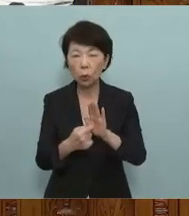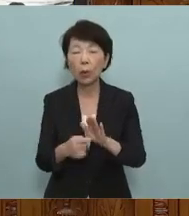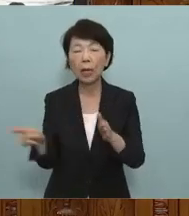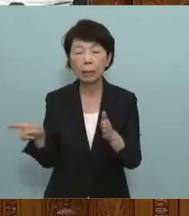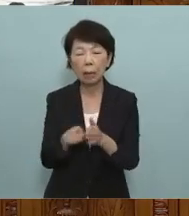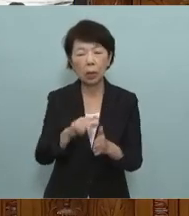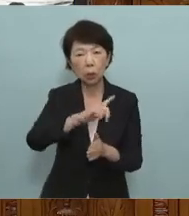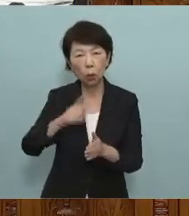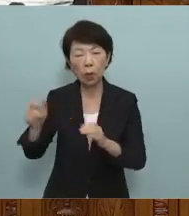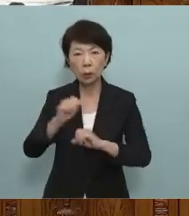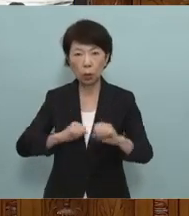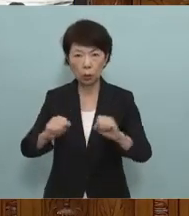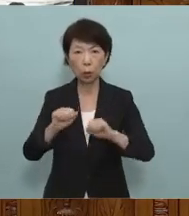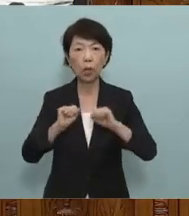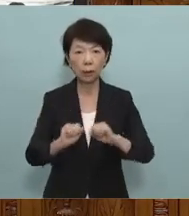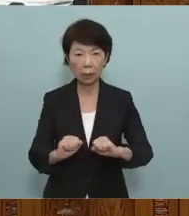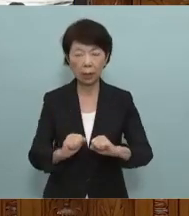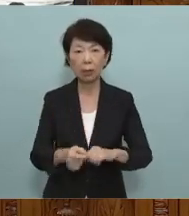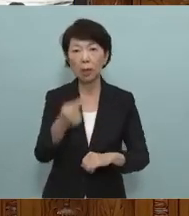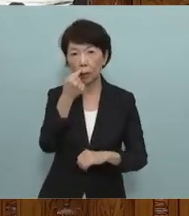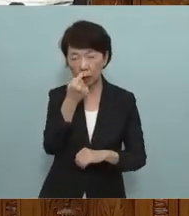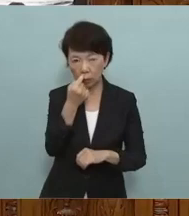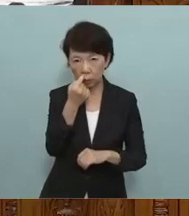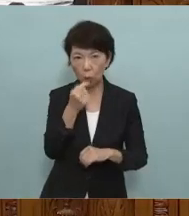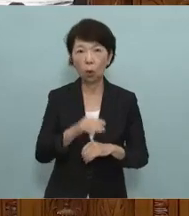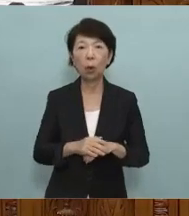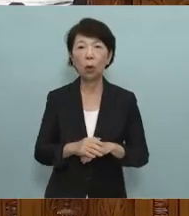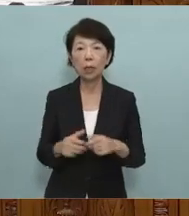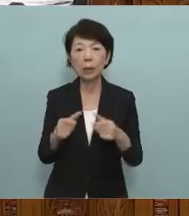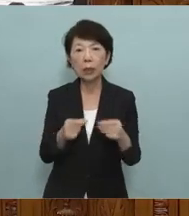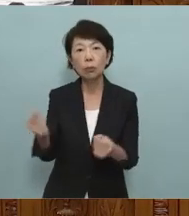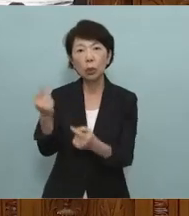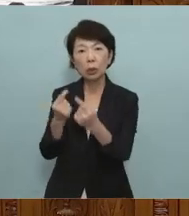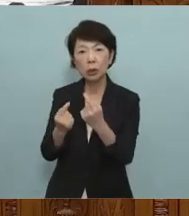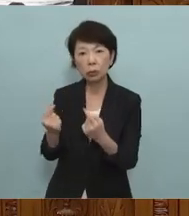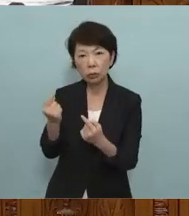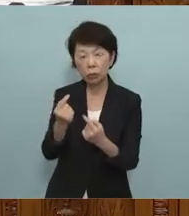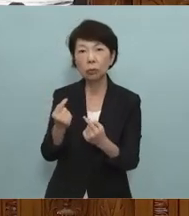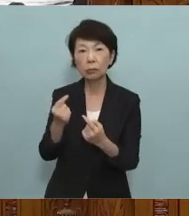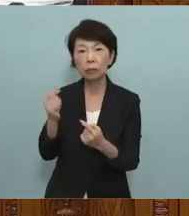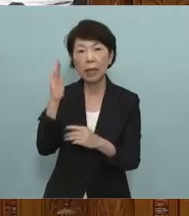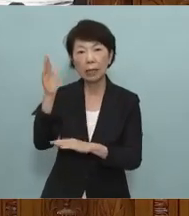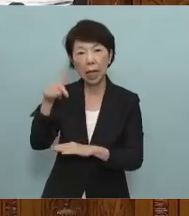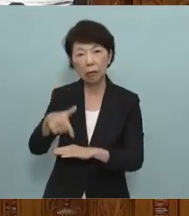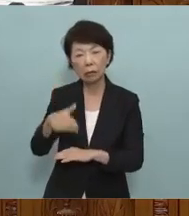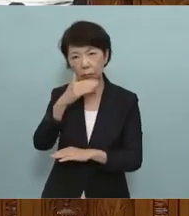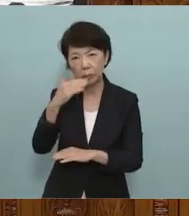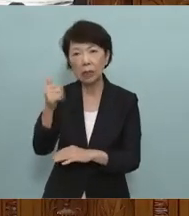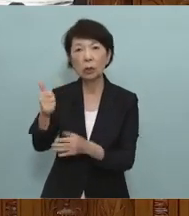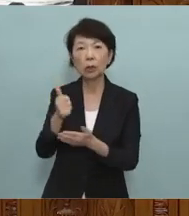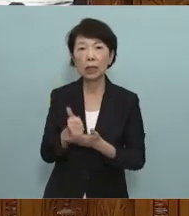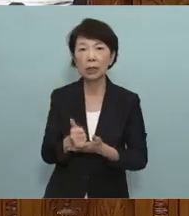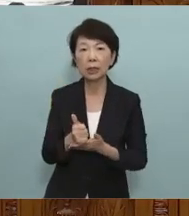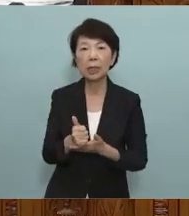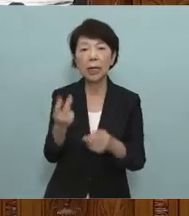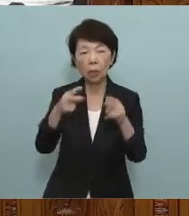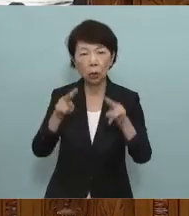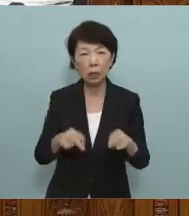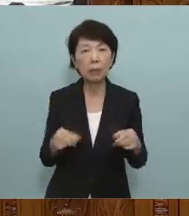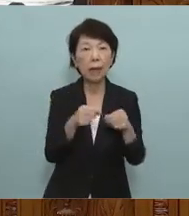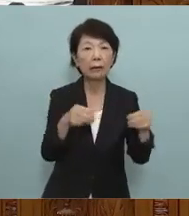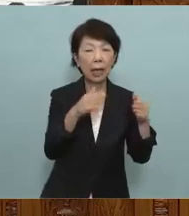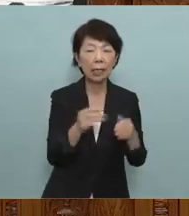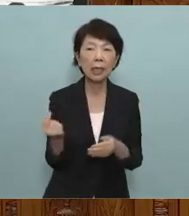行ってきたところであり、私自身訪日する要人などに対して被爆地の訪問を呼びかけてきました